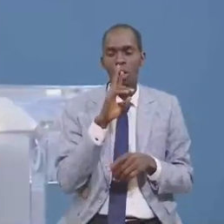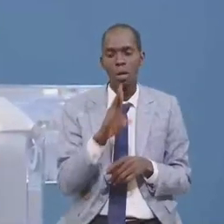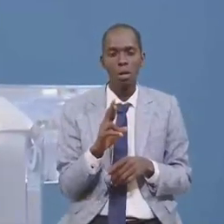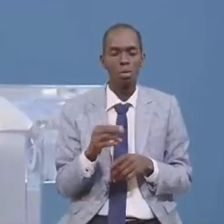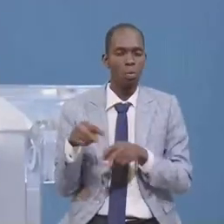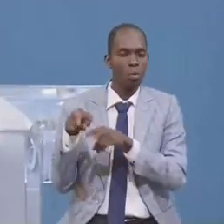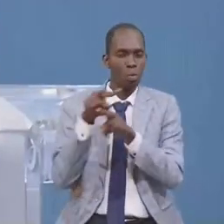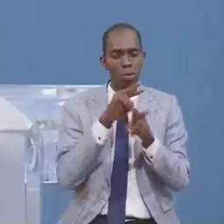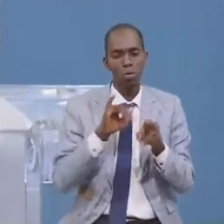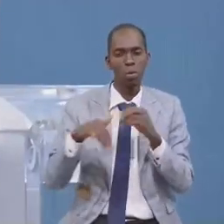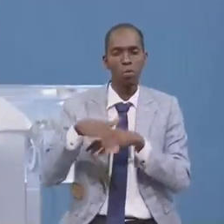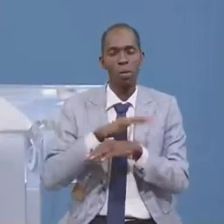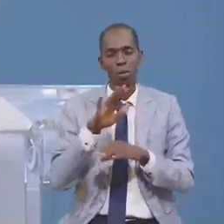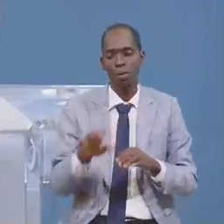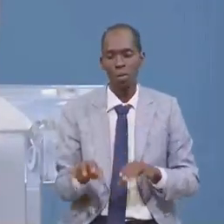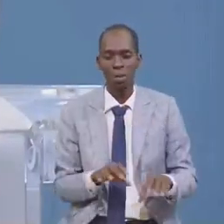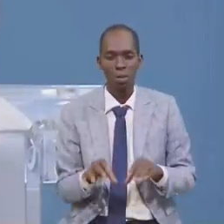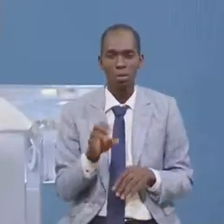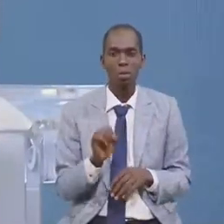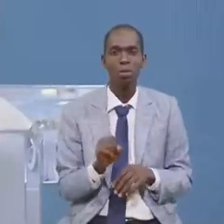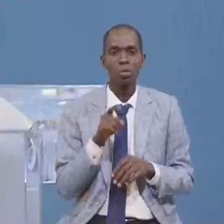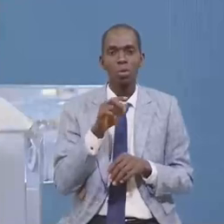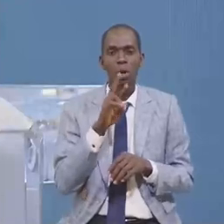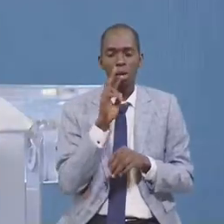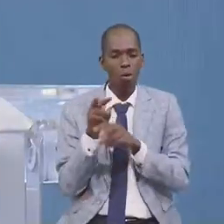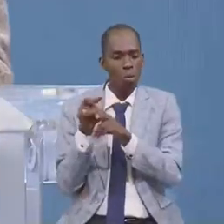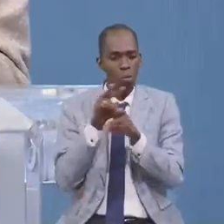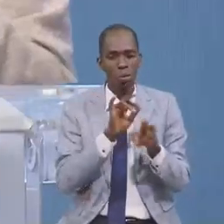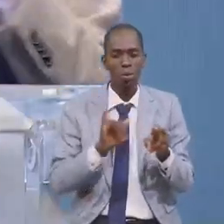actions. Tu veilles sur tes pensées.